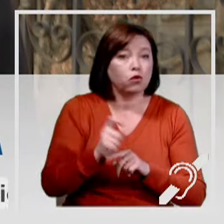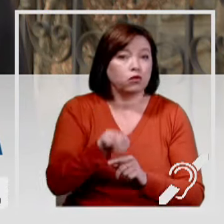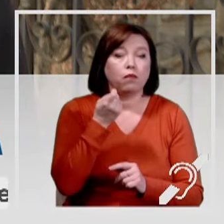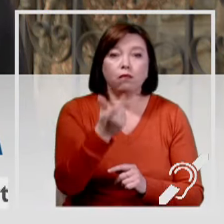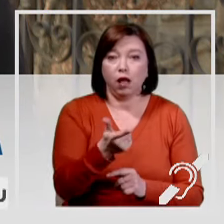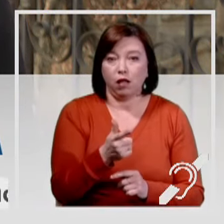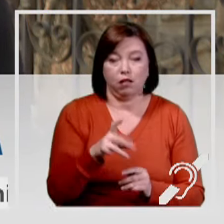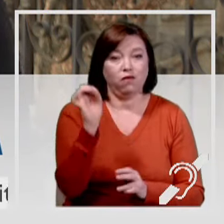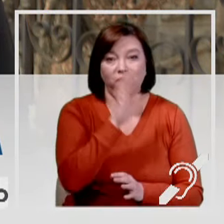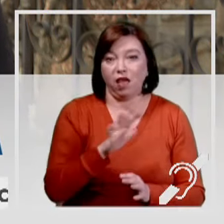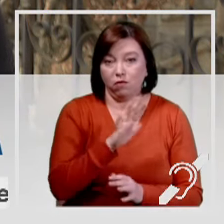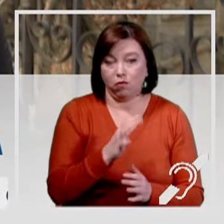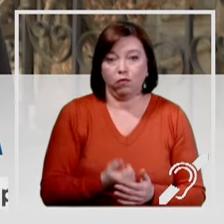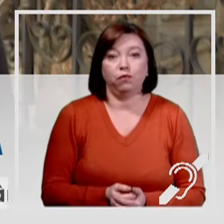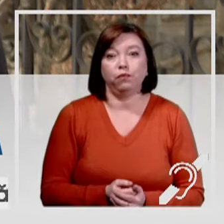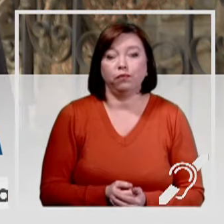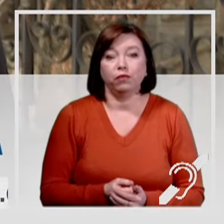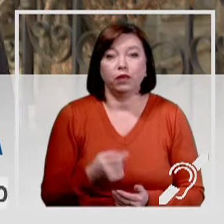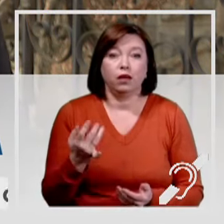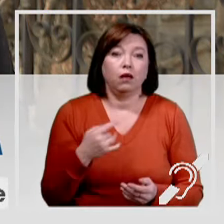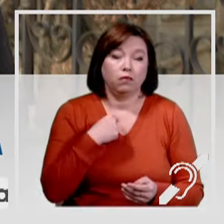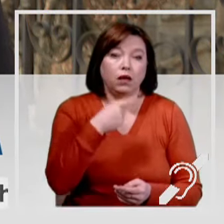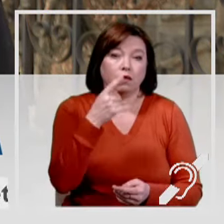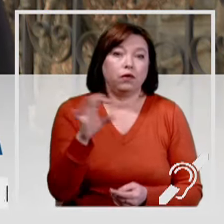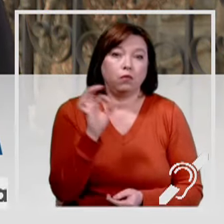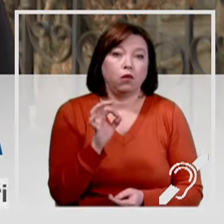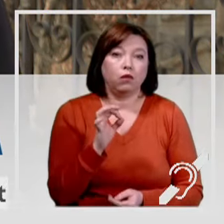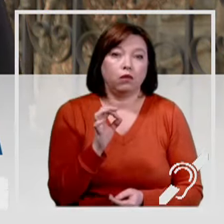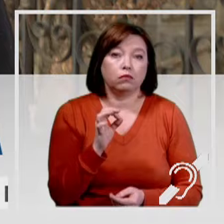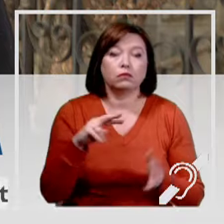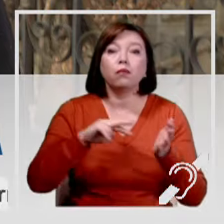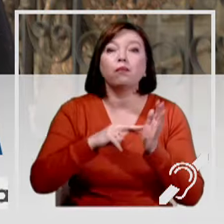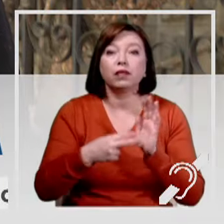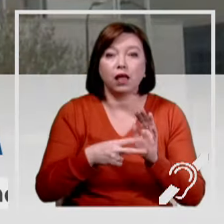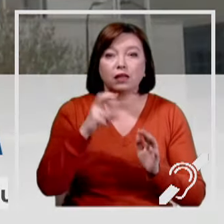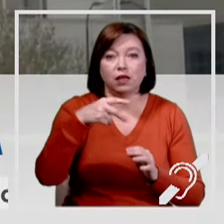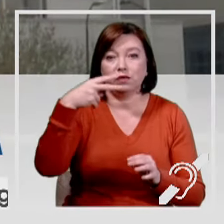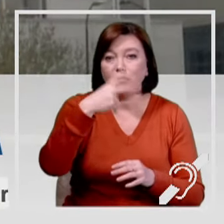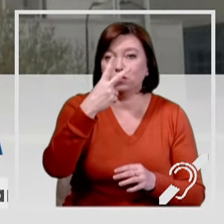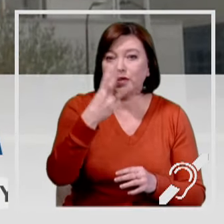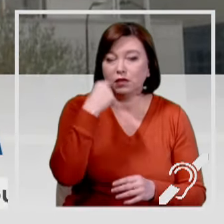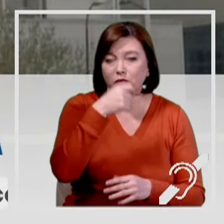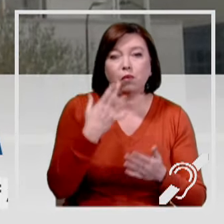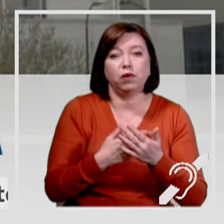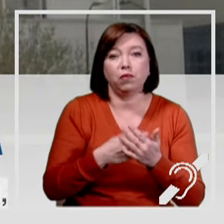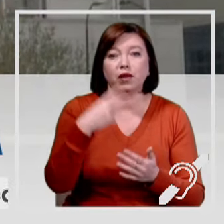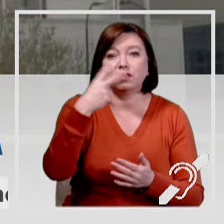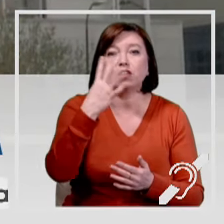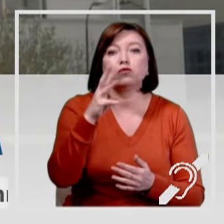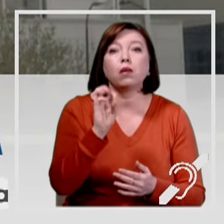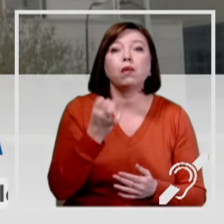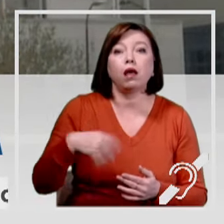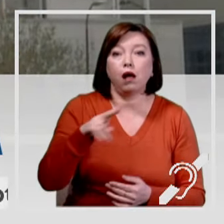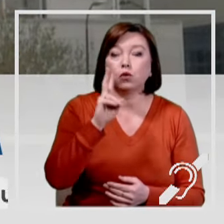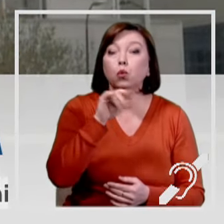în Uniunea Europeană. Vorbim de planul pentru 2023. De aproximativ 24 de miliarde